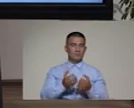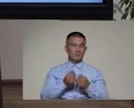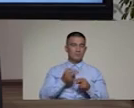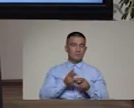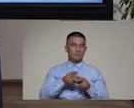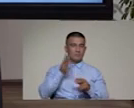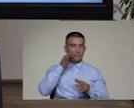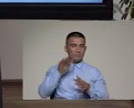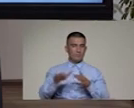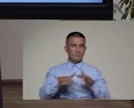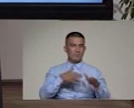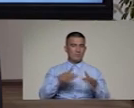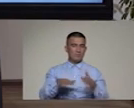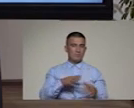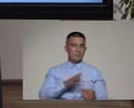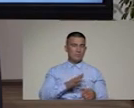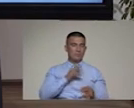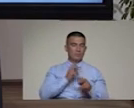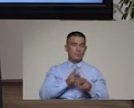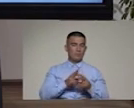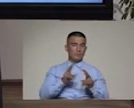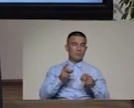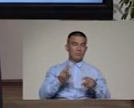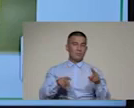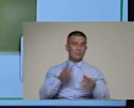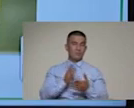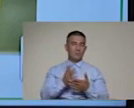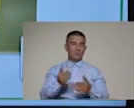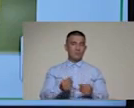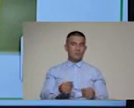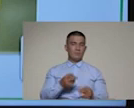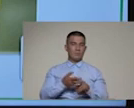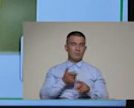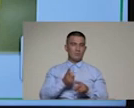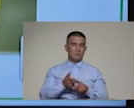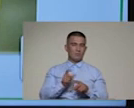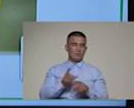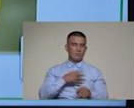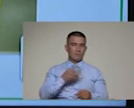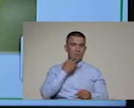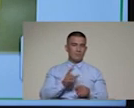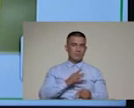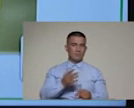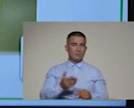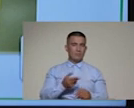suyuqlanib ketishi mumkin. Ayrim metallar esa o'ta issiqqa yoki bo'lmasa o'ta yuqori